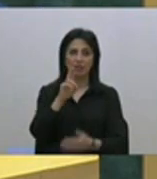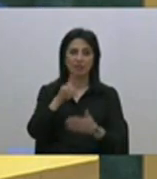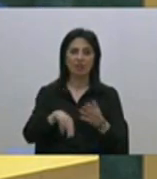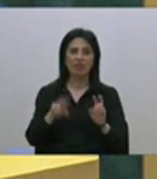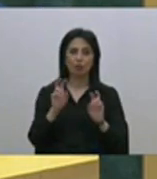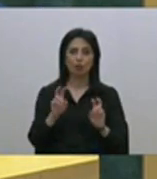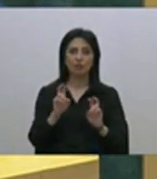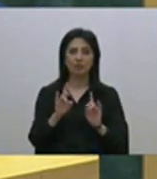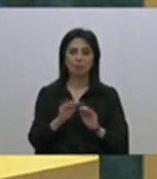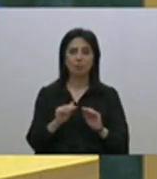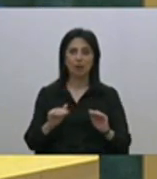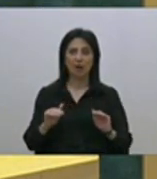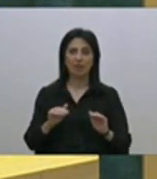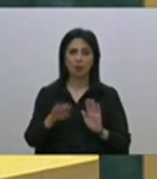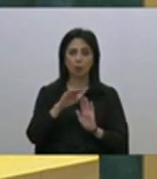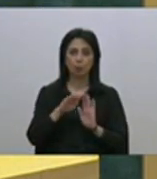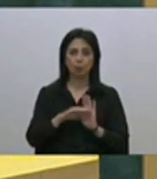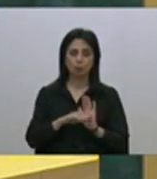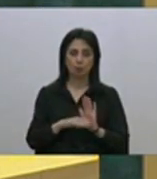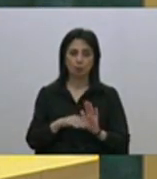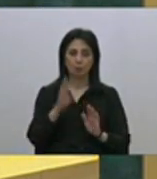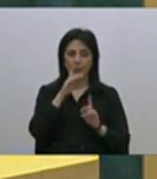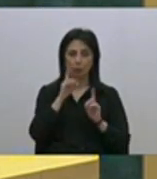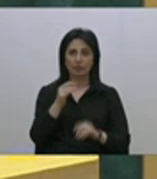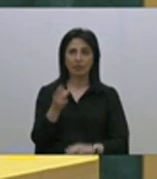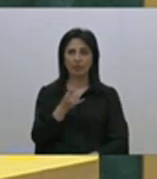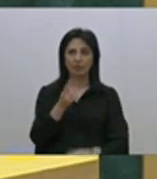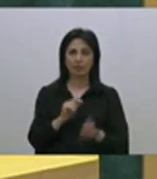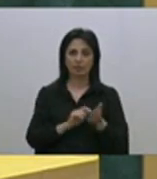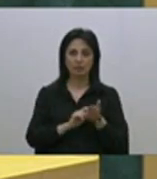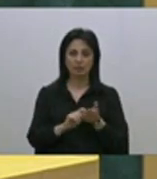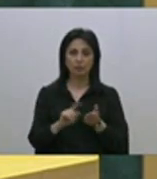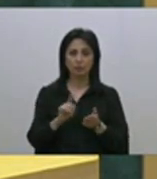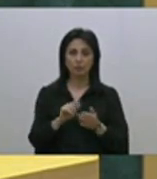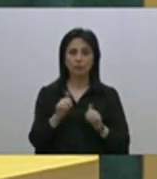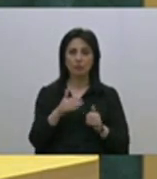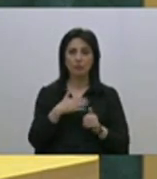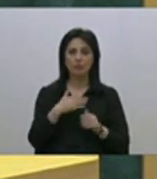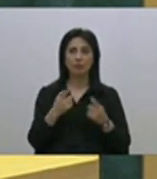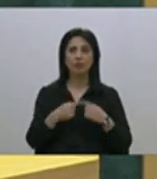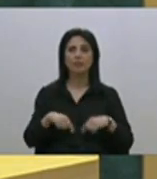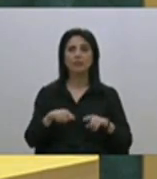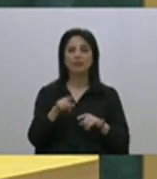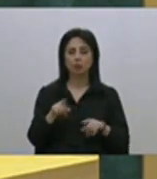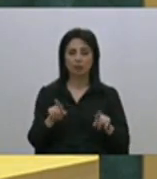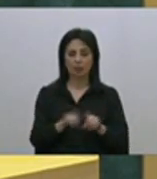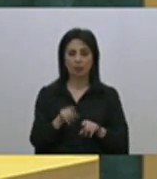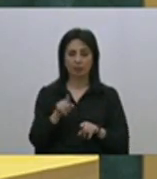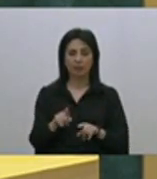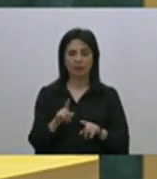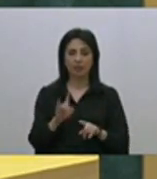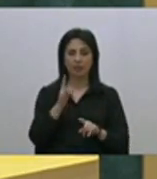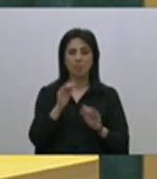საავტორიზაციო ბაღების ნუსხა. ბუნებრივია, კიდევ ერთხელ ხაზს გაუსვამ, როგორც ჩვენი საზოგადოებისთვის, ასევე